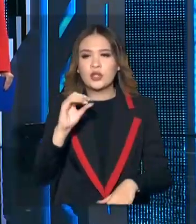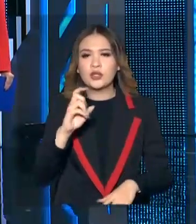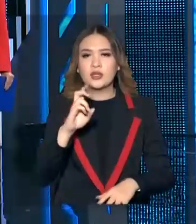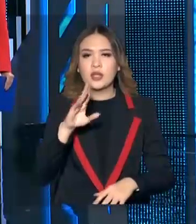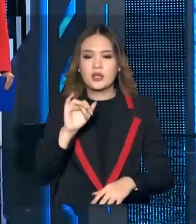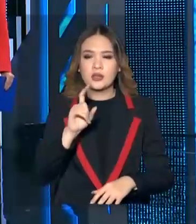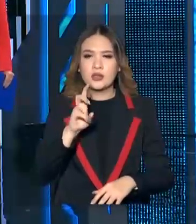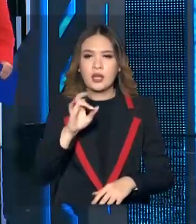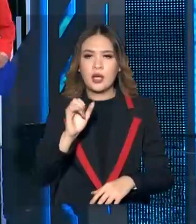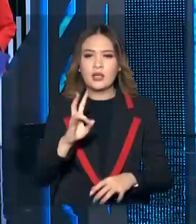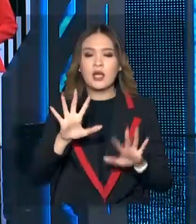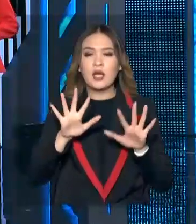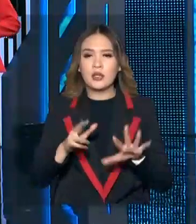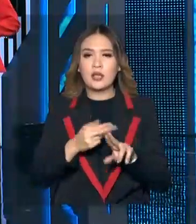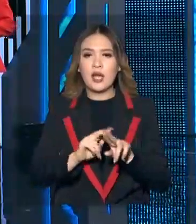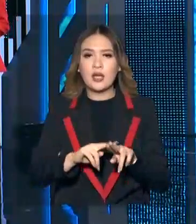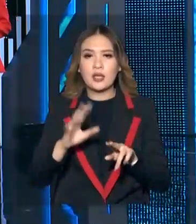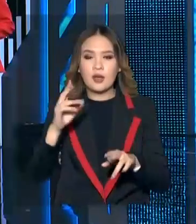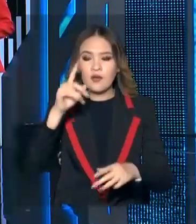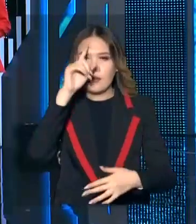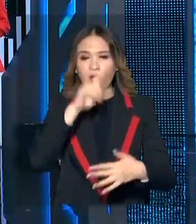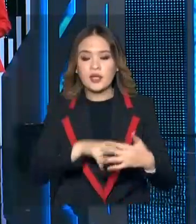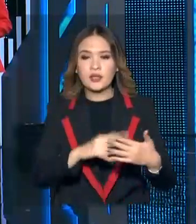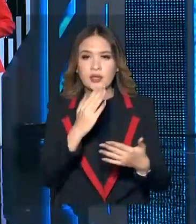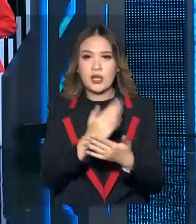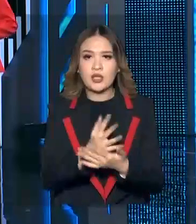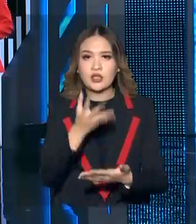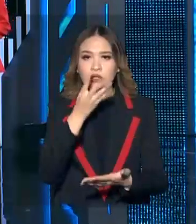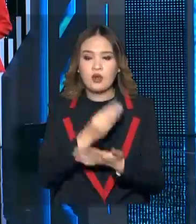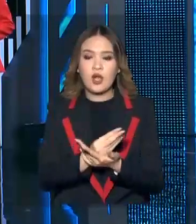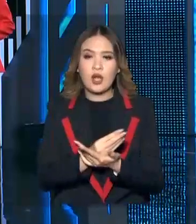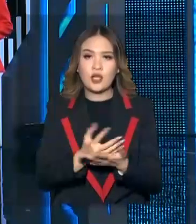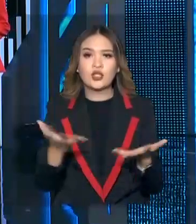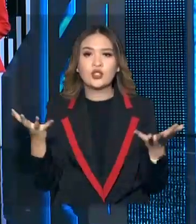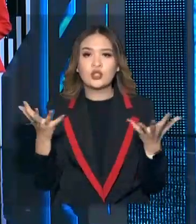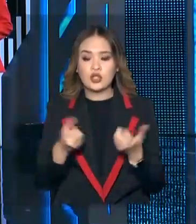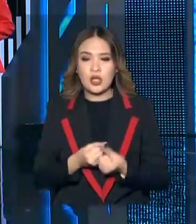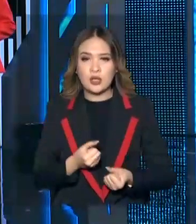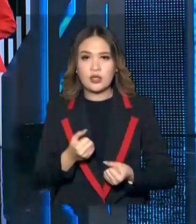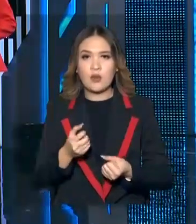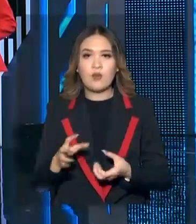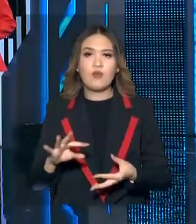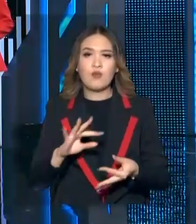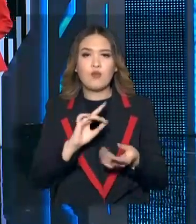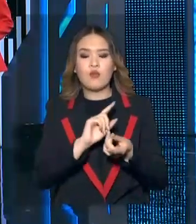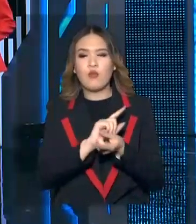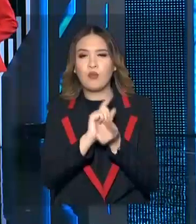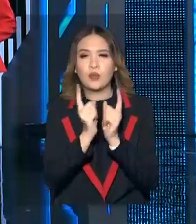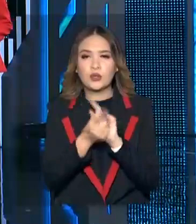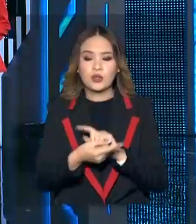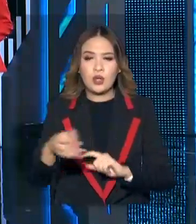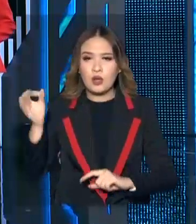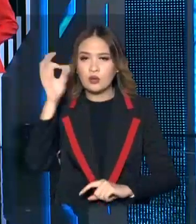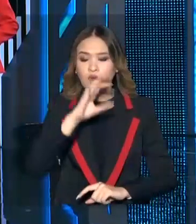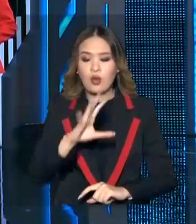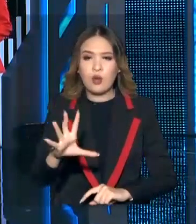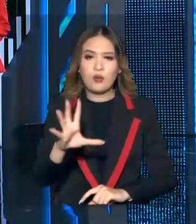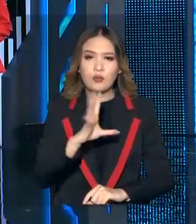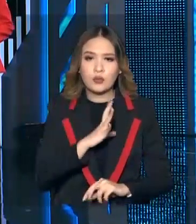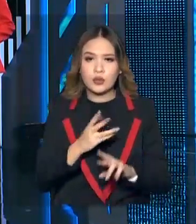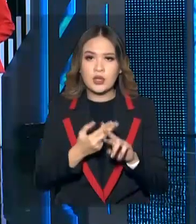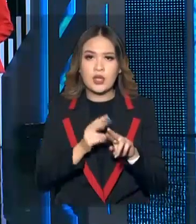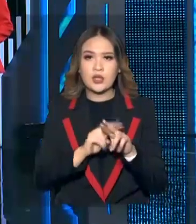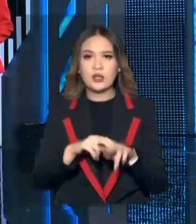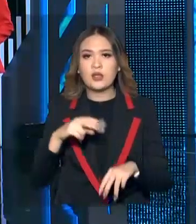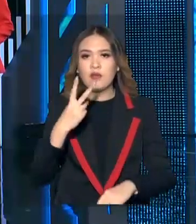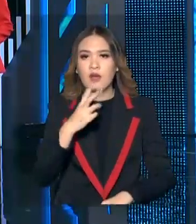Но теперь появилась надежда, что область получила шанс на полное преображение. Ведь в распоряжении у местной власти почти